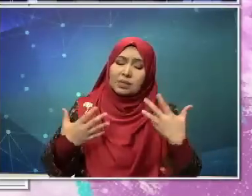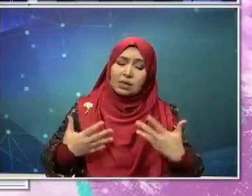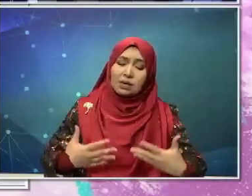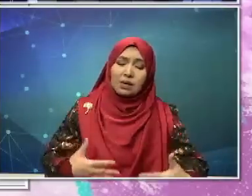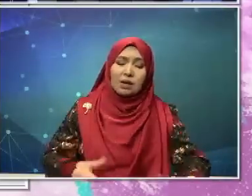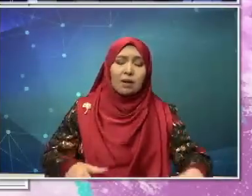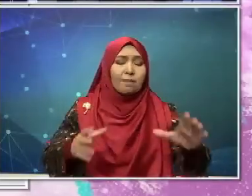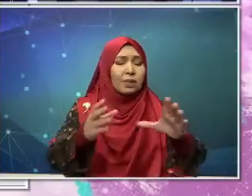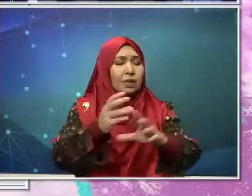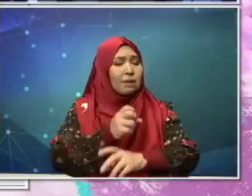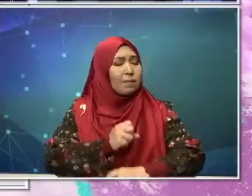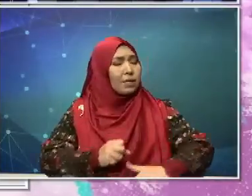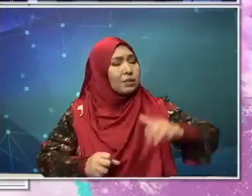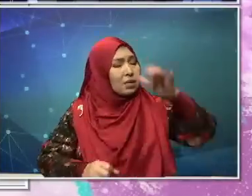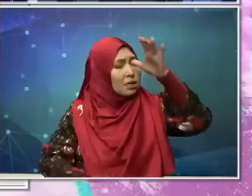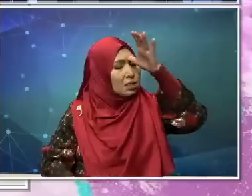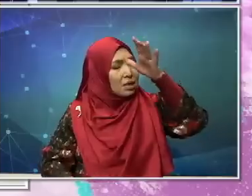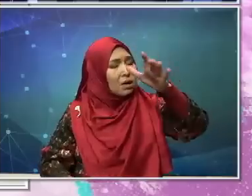abadii